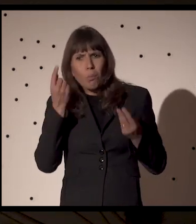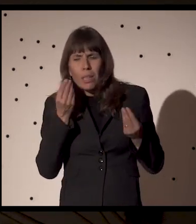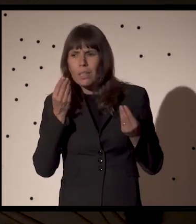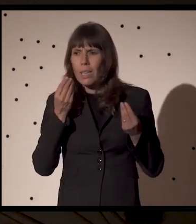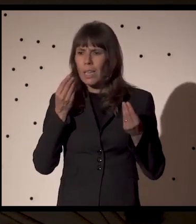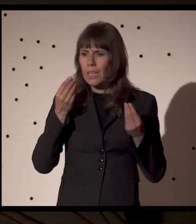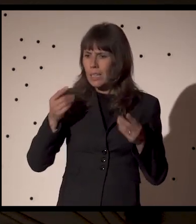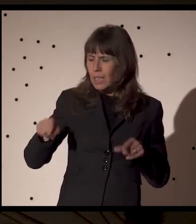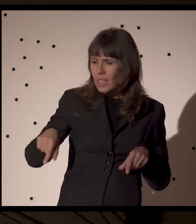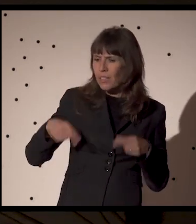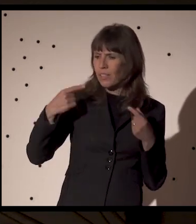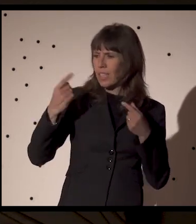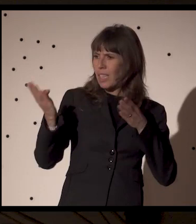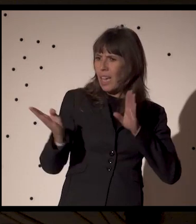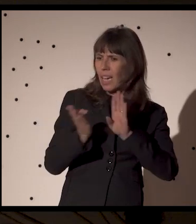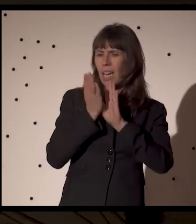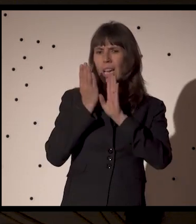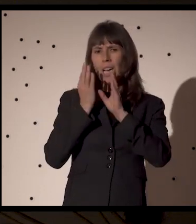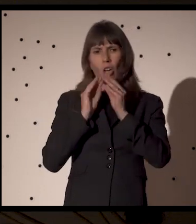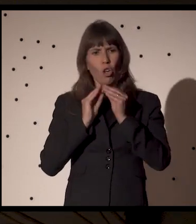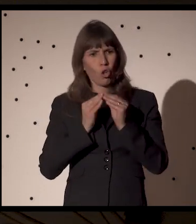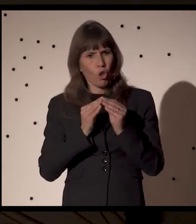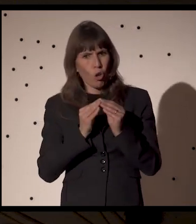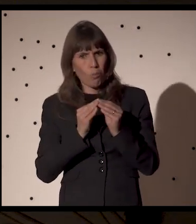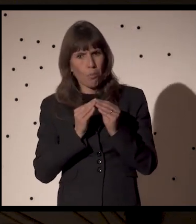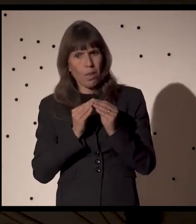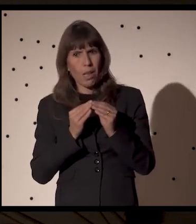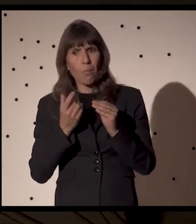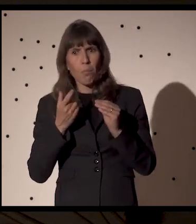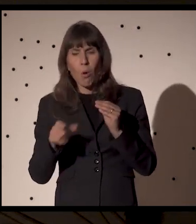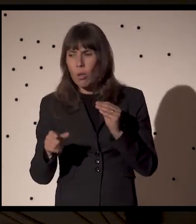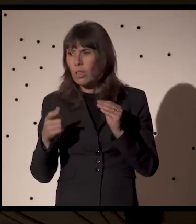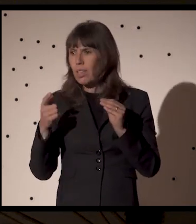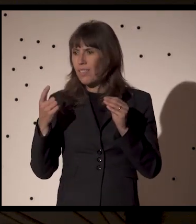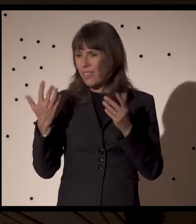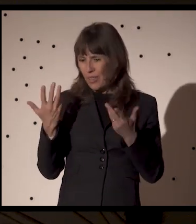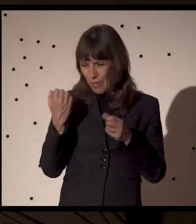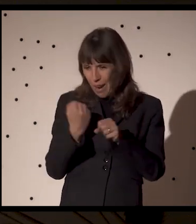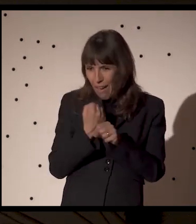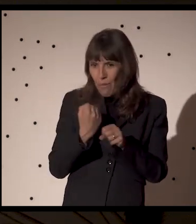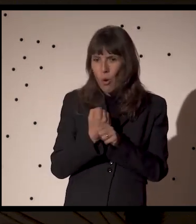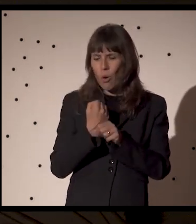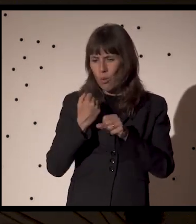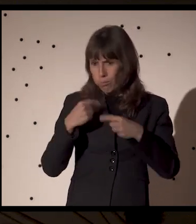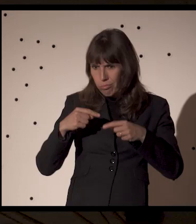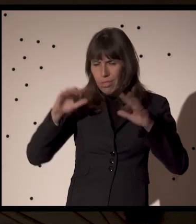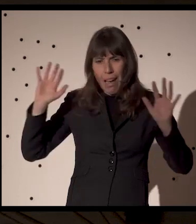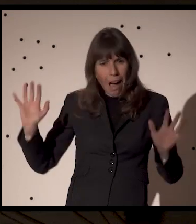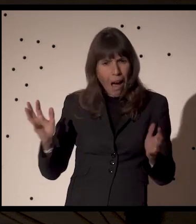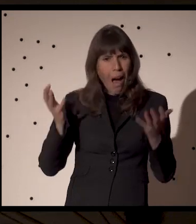a esercitare questa Arte Questo lavoro come continuare